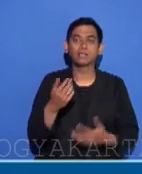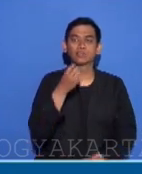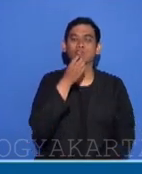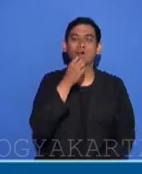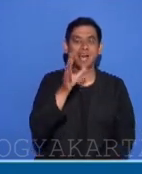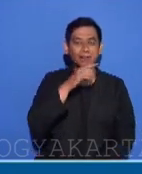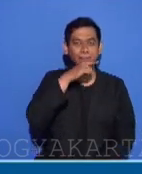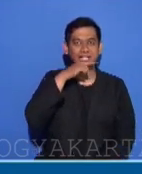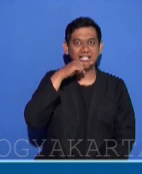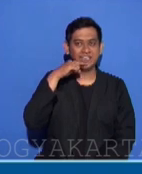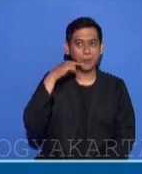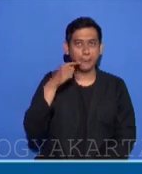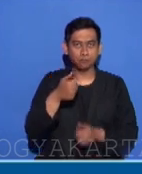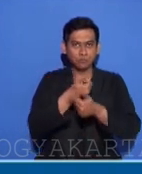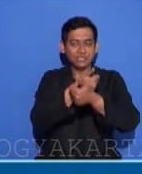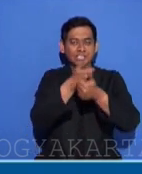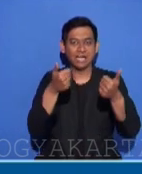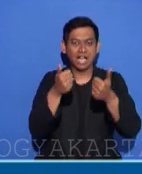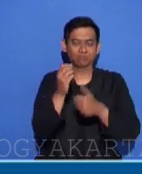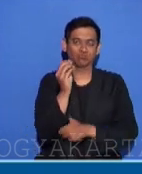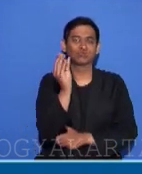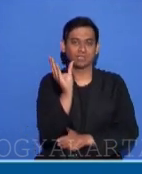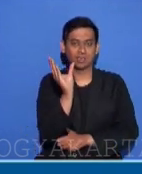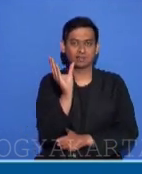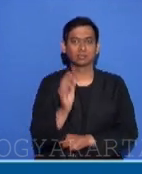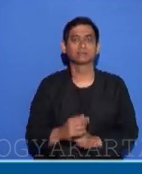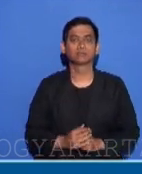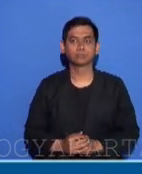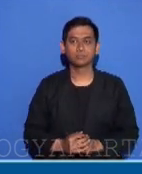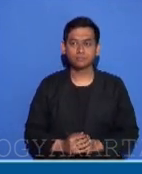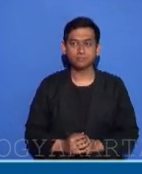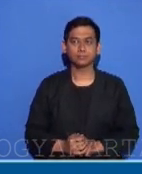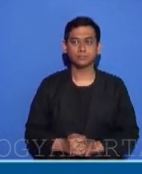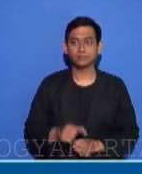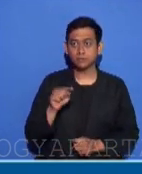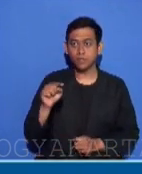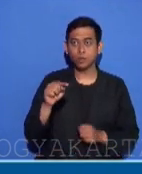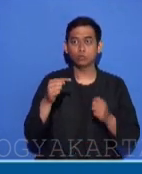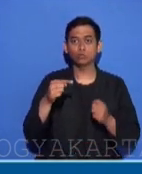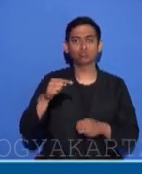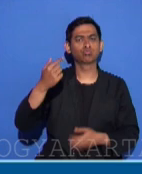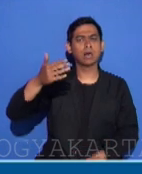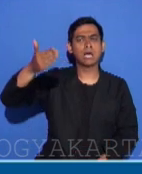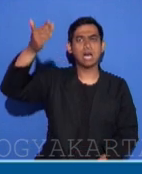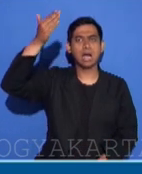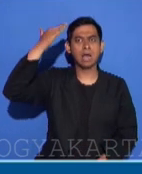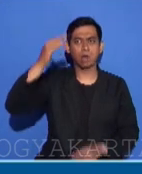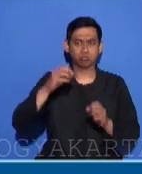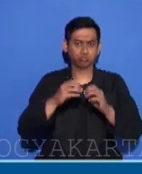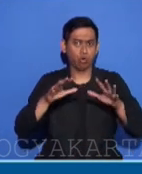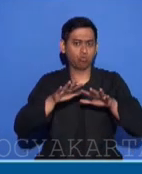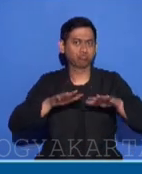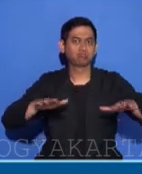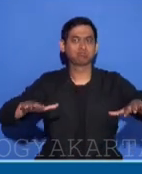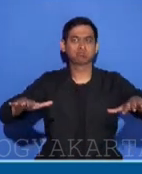roselkugar un ewunan taneman Ros men kaluk set in Tengah War masyarakat me saben pekawisan gri